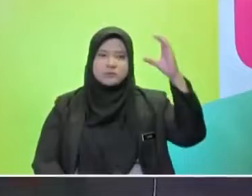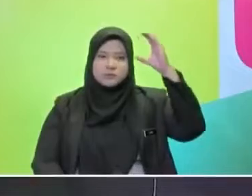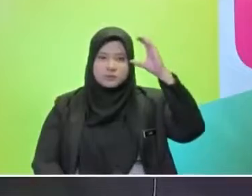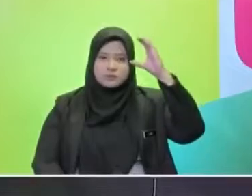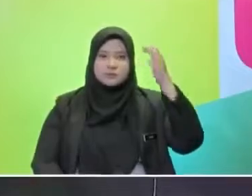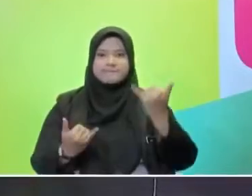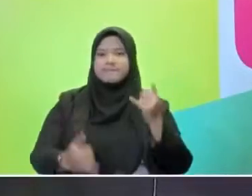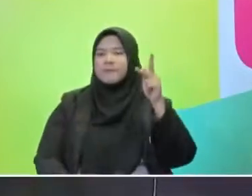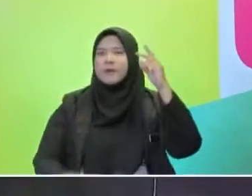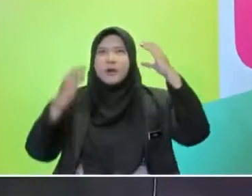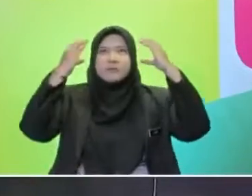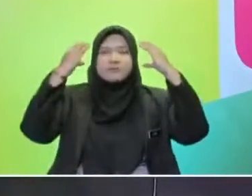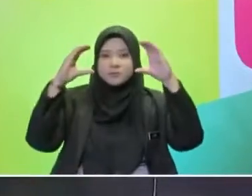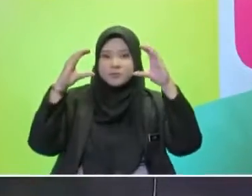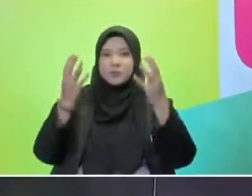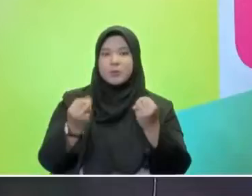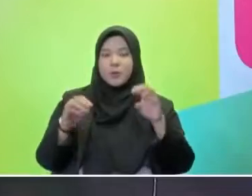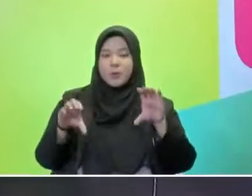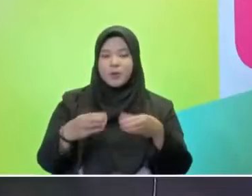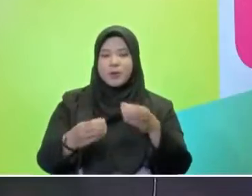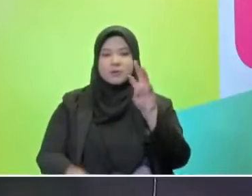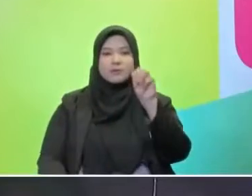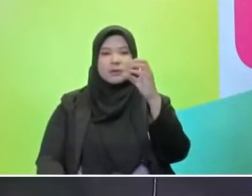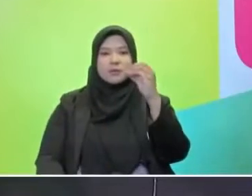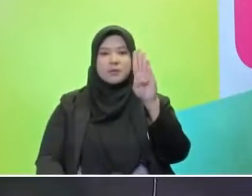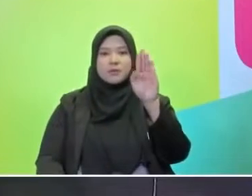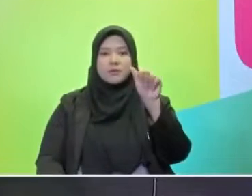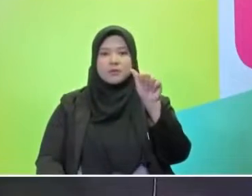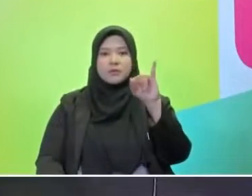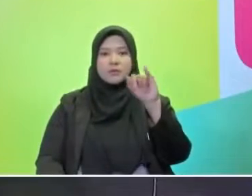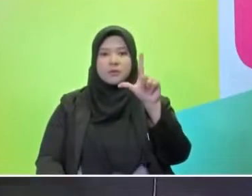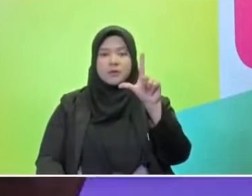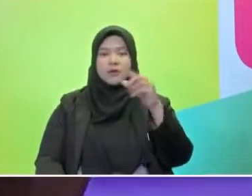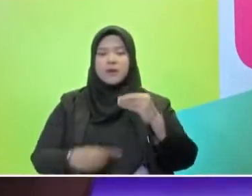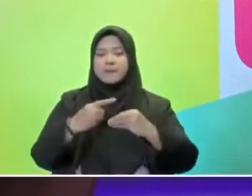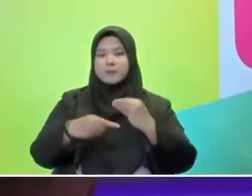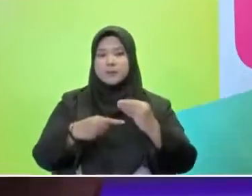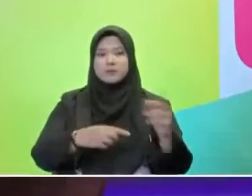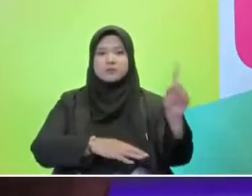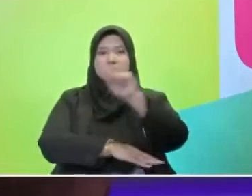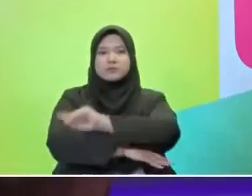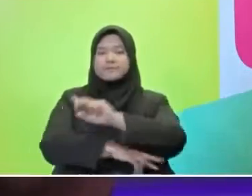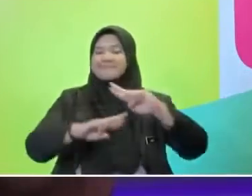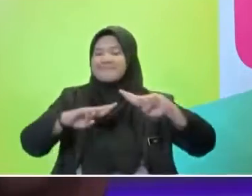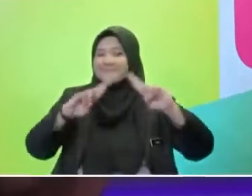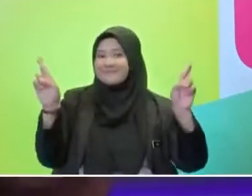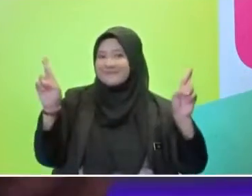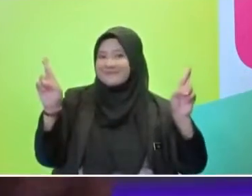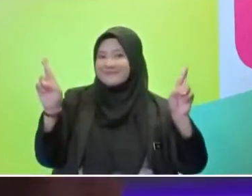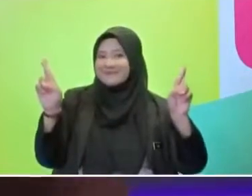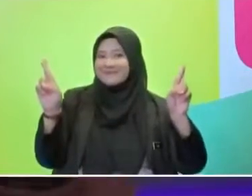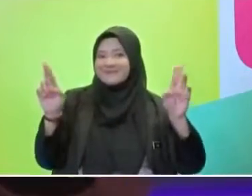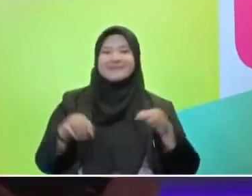ketupat. Nisa suka tak makan ketupat ni? Suka cikgu. Ketupat ni dalam ni ada nasi. Ketupat